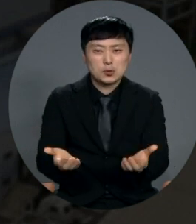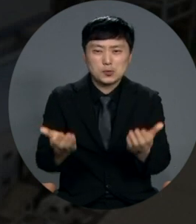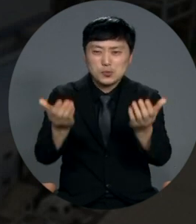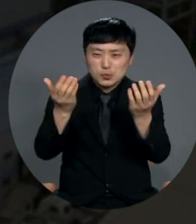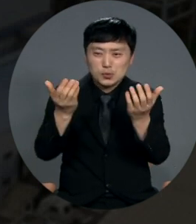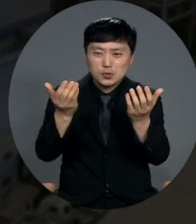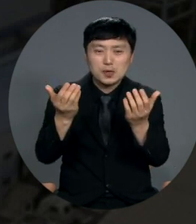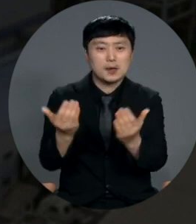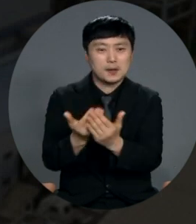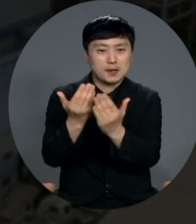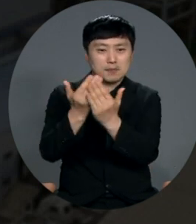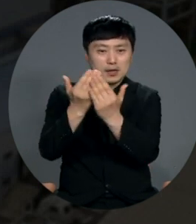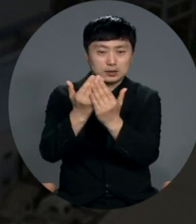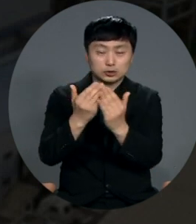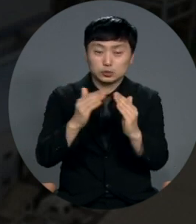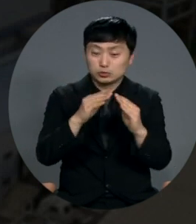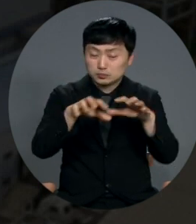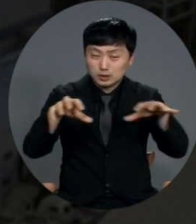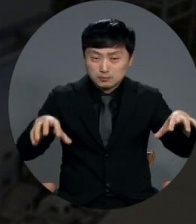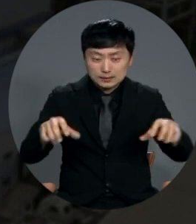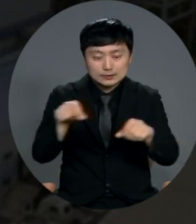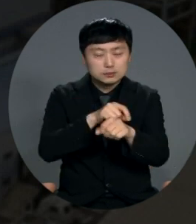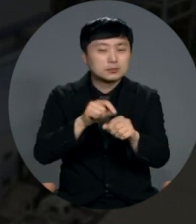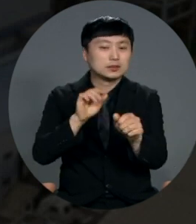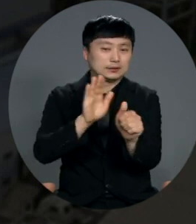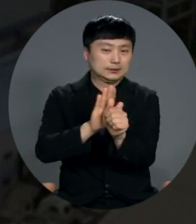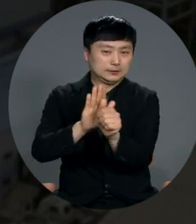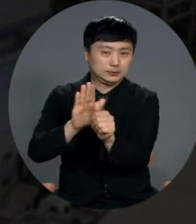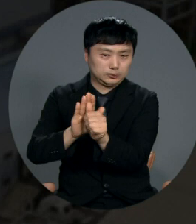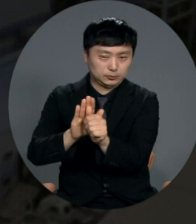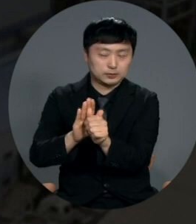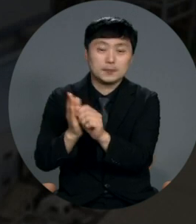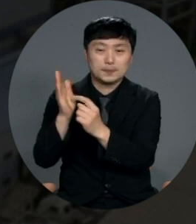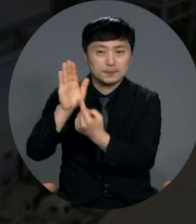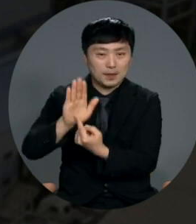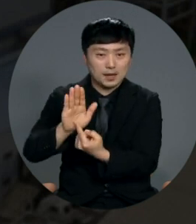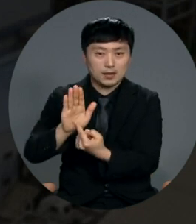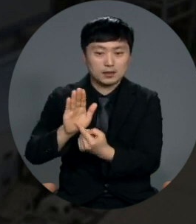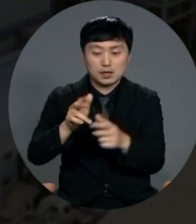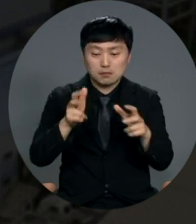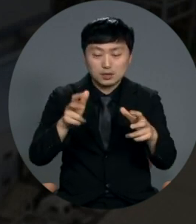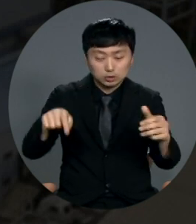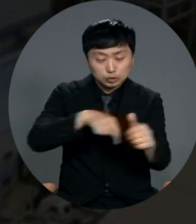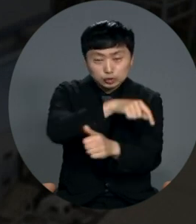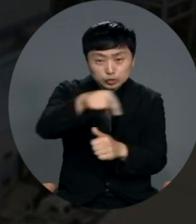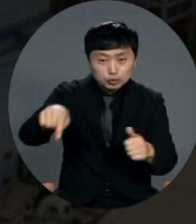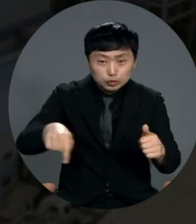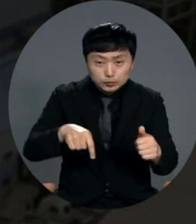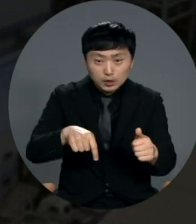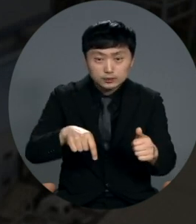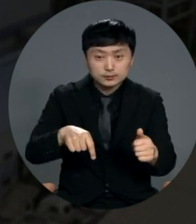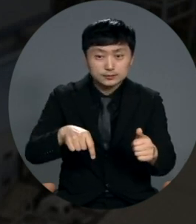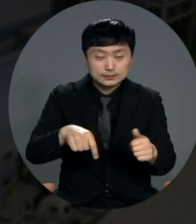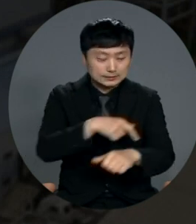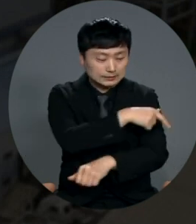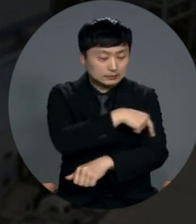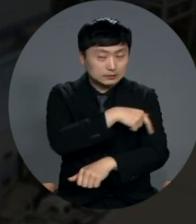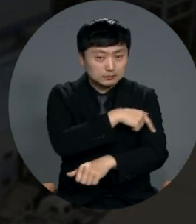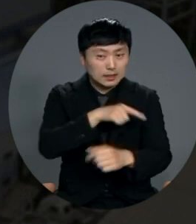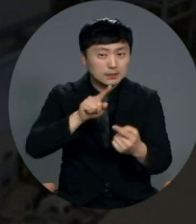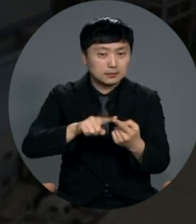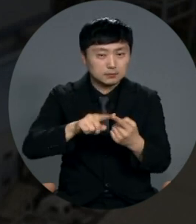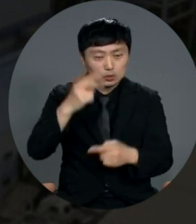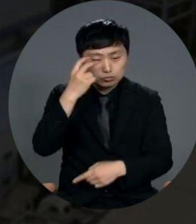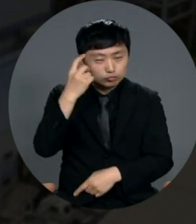마을과 안동시의 특별 지원금을 지원할 예정이라고 밝히는 한편 발전소 주변 지역 이장을 대상으로 조사한 결과